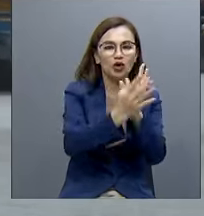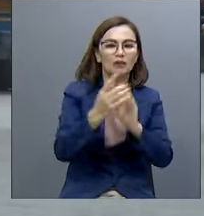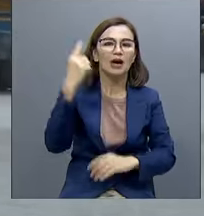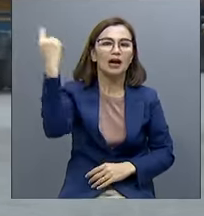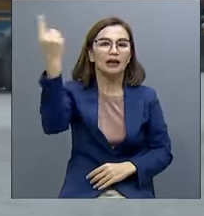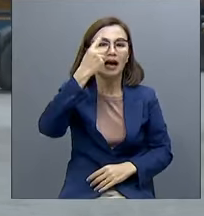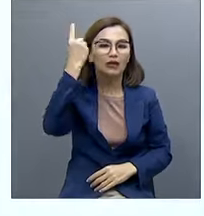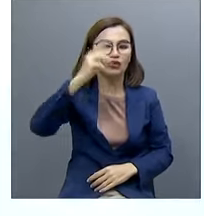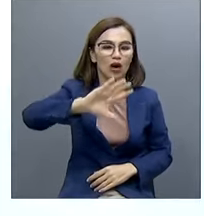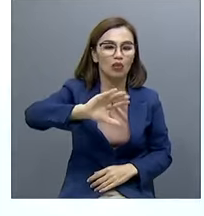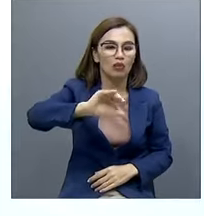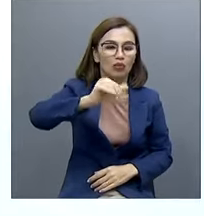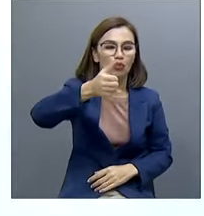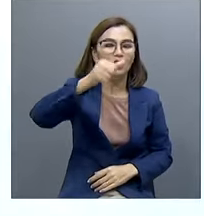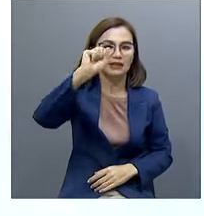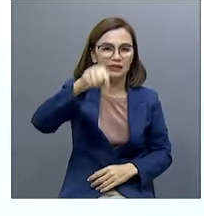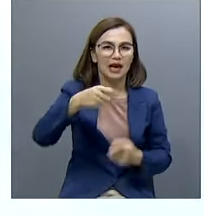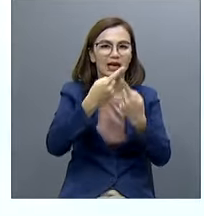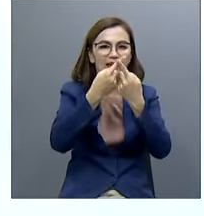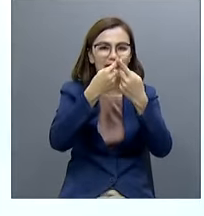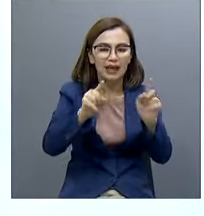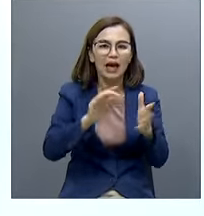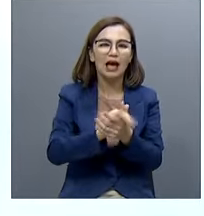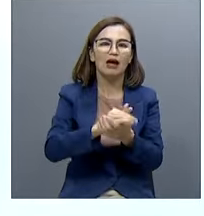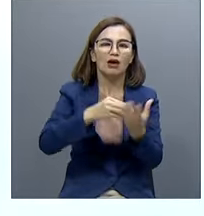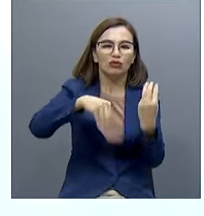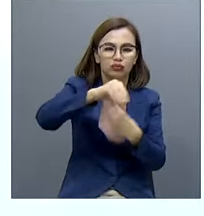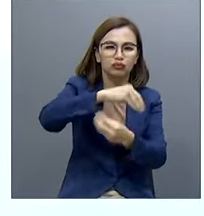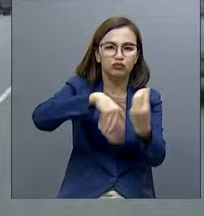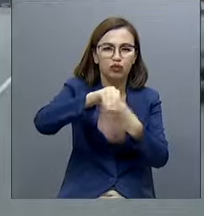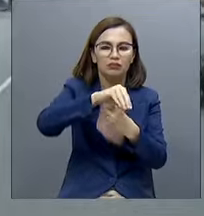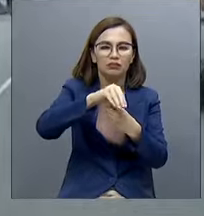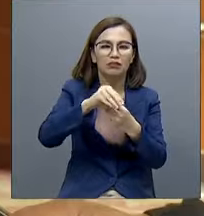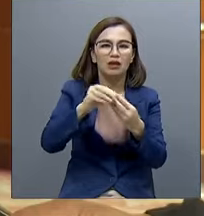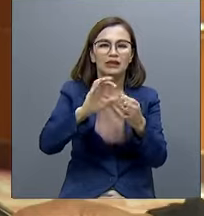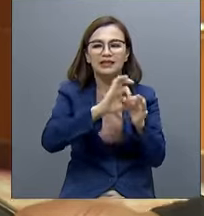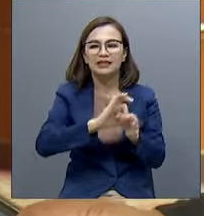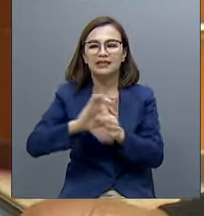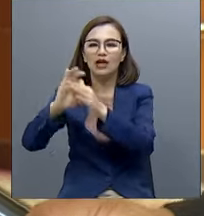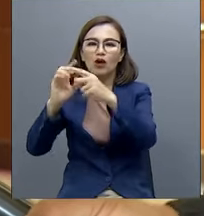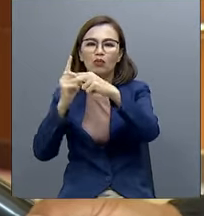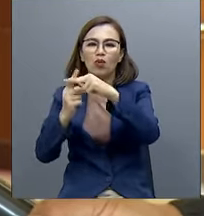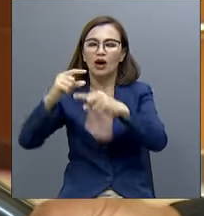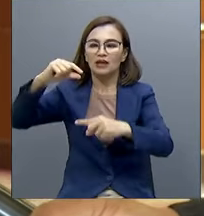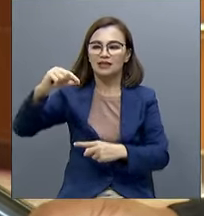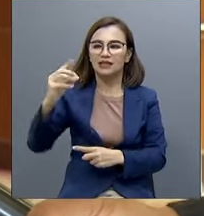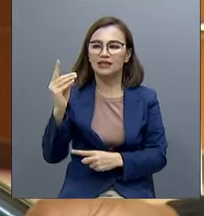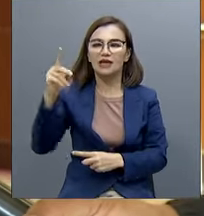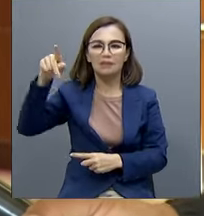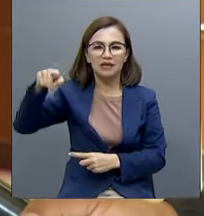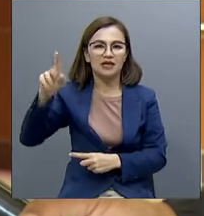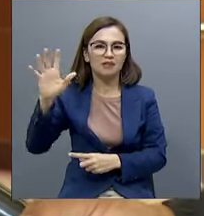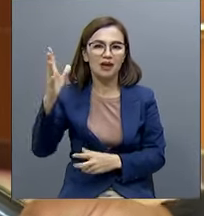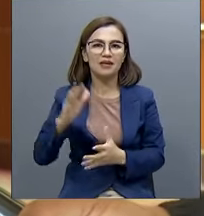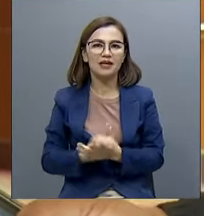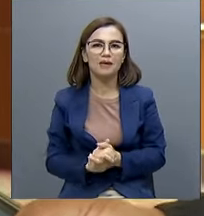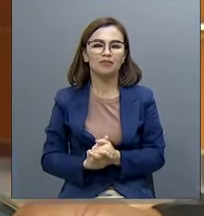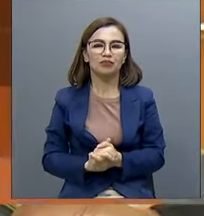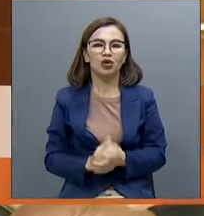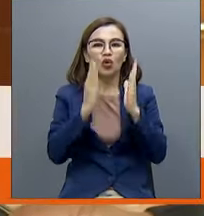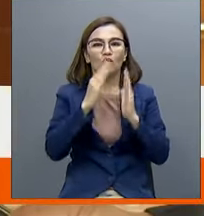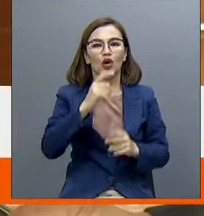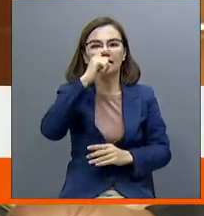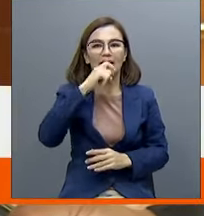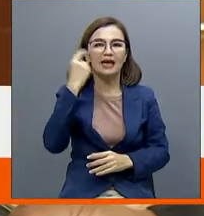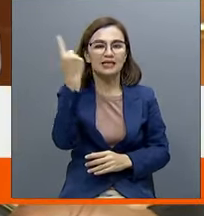กำลังฟื้นตัวแต่ว่าไม่ได้สร้างรายได้ต่อ GDPมากนักค่ะแล้วคนมาเที่ยวจ่ายตังค์น้อยทั้งคนไทยด้วยอื